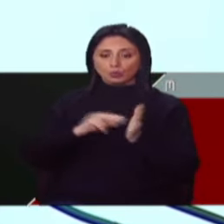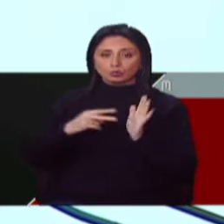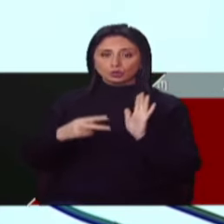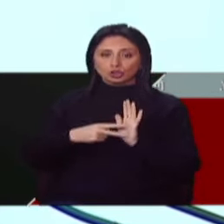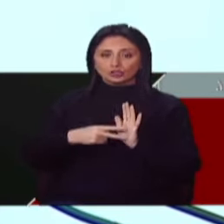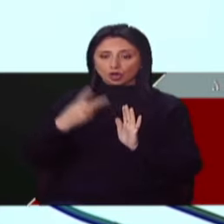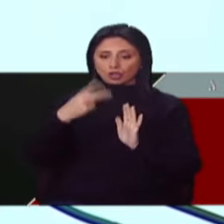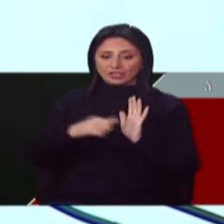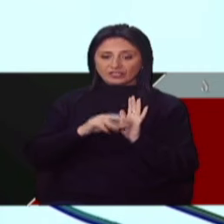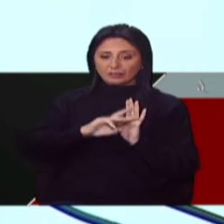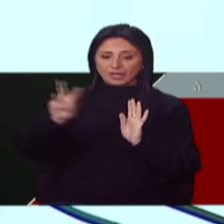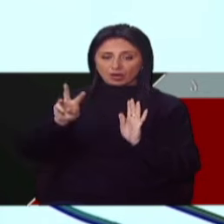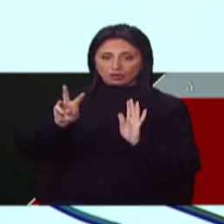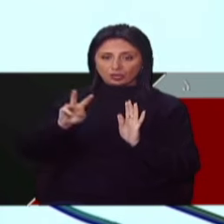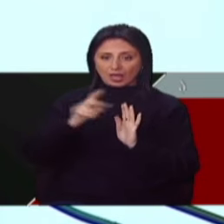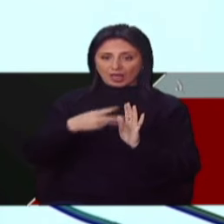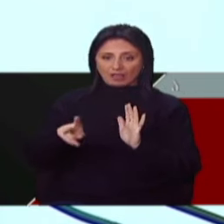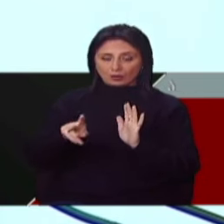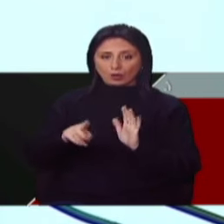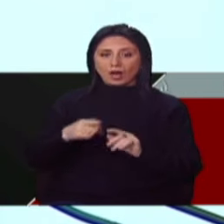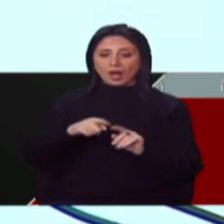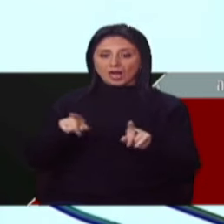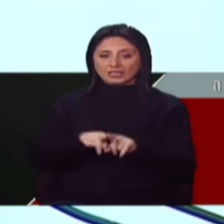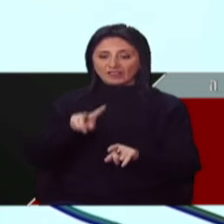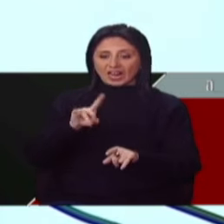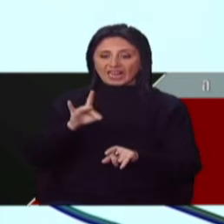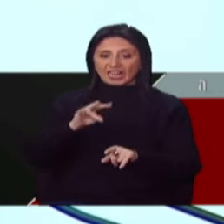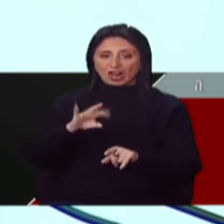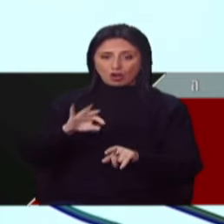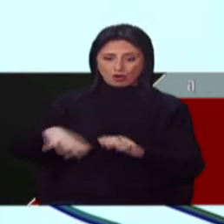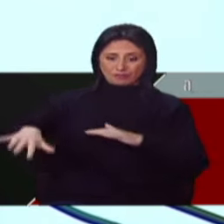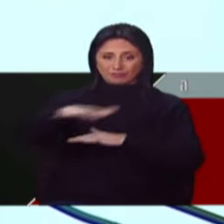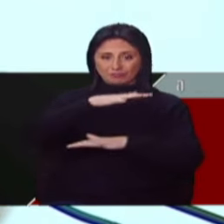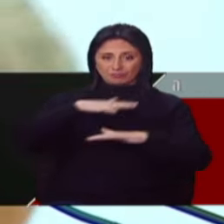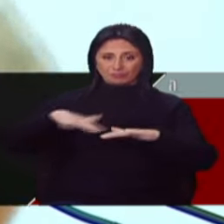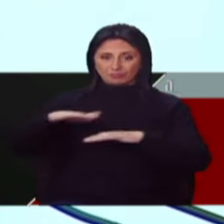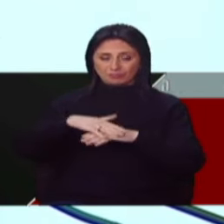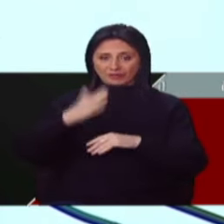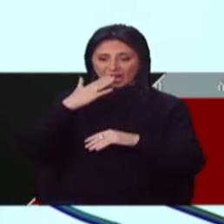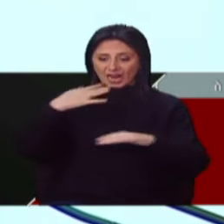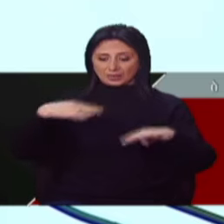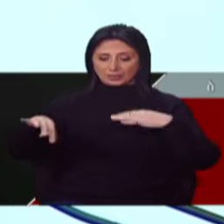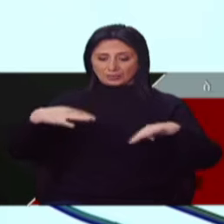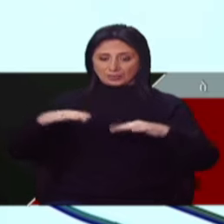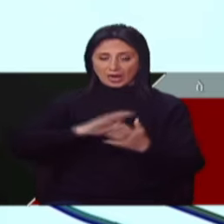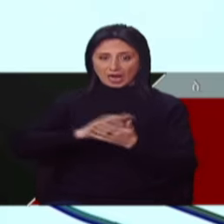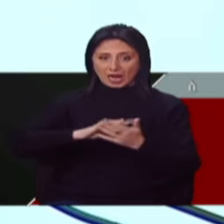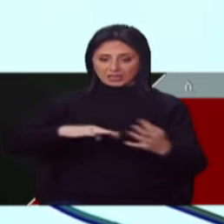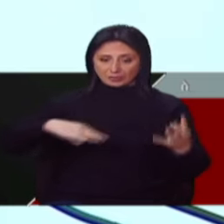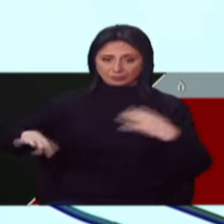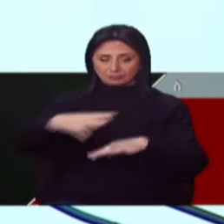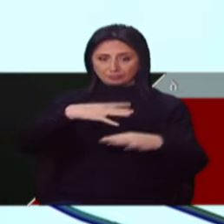ბიუჯეტი 26 მილიონი ევროა. ასევე ლილოს პოლიგონზე იგეგმება ნაჟური წყლების გამწმენდ ნაგებობის მოწყობად,